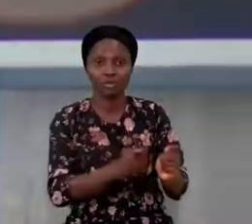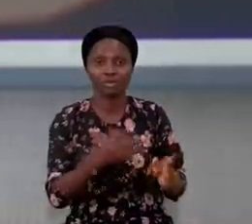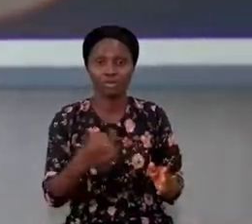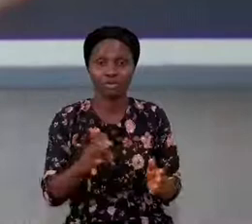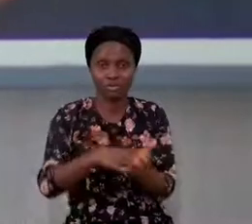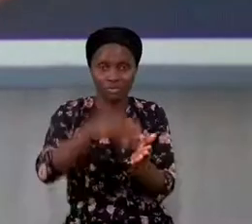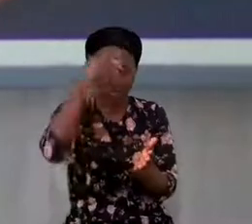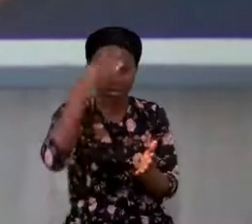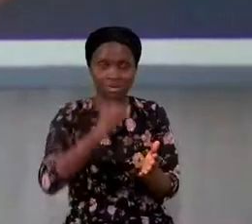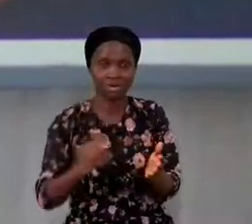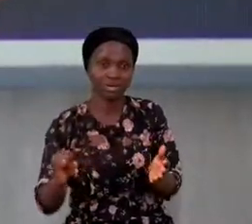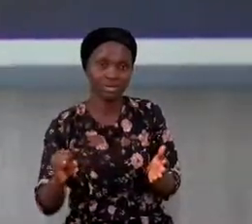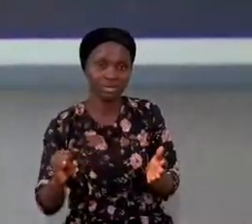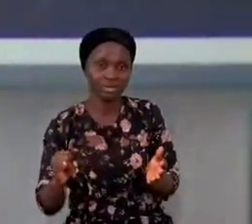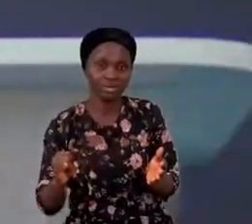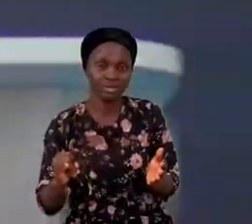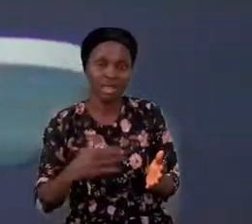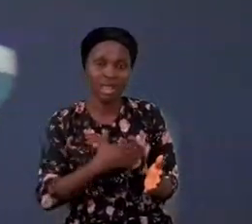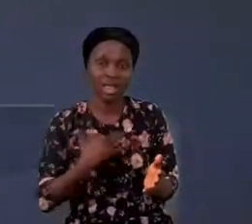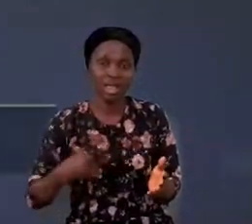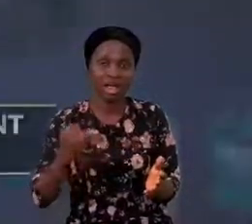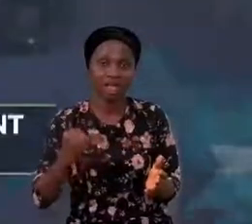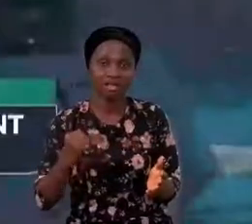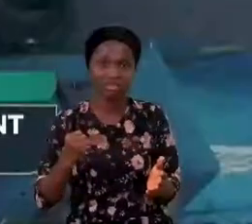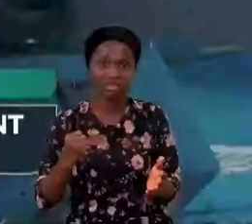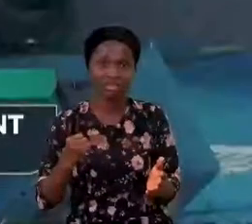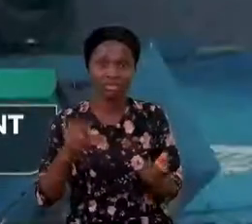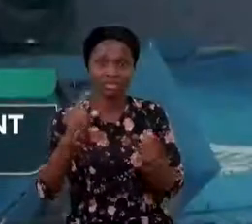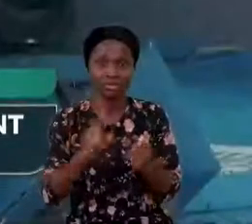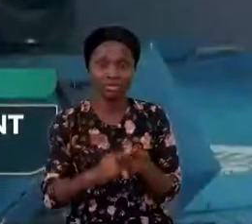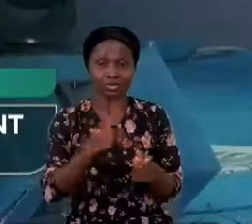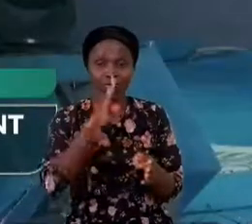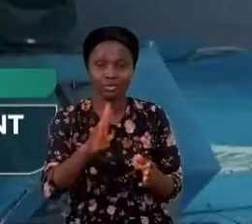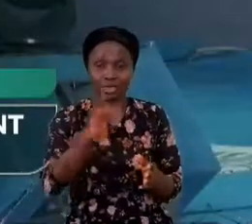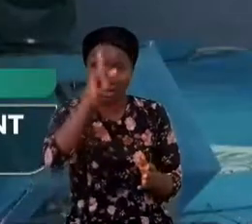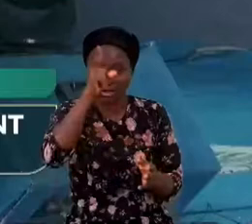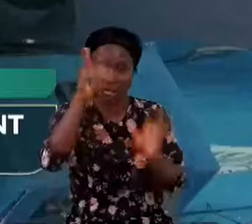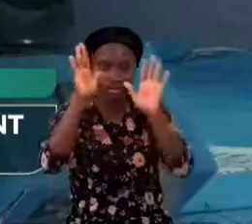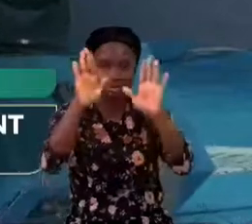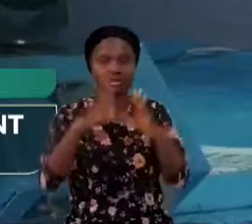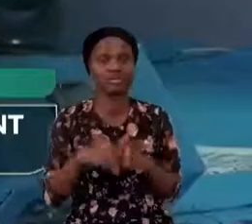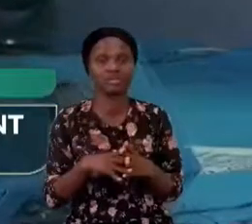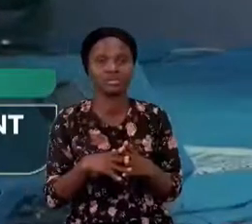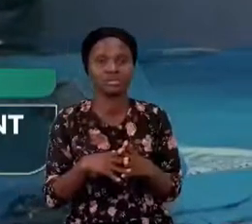d'apprendre à être excellent. La poursuite. Lorsque quelqu'un a la passion,